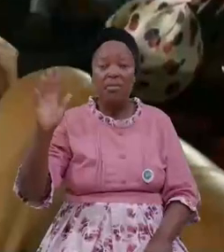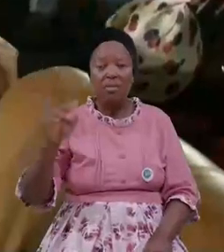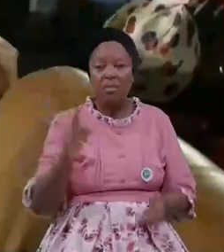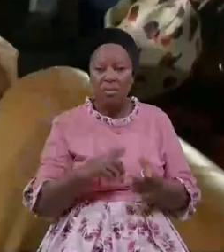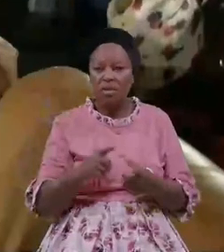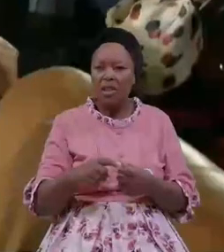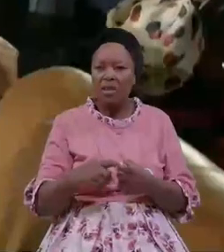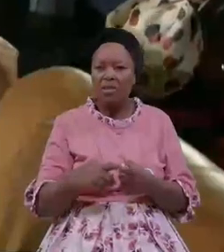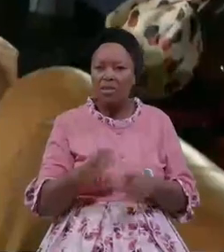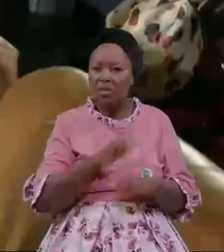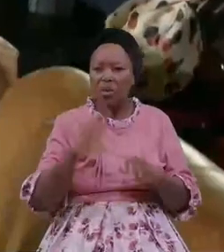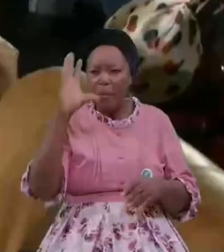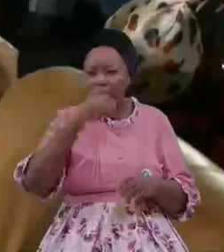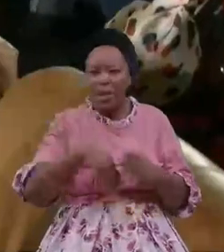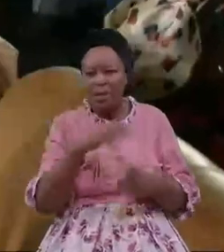anything